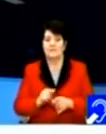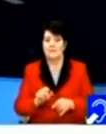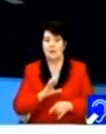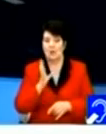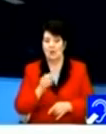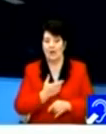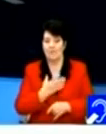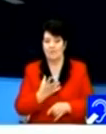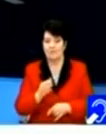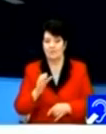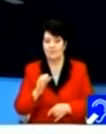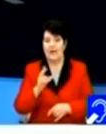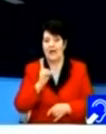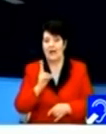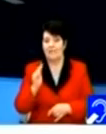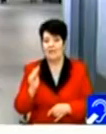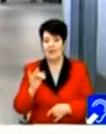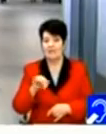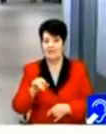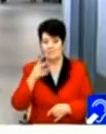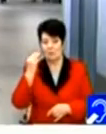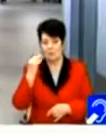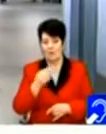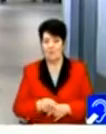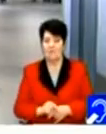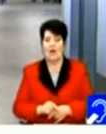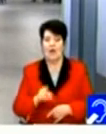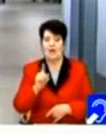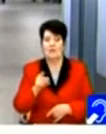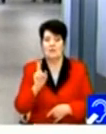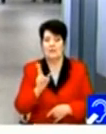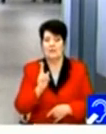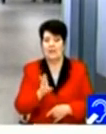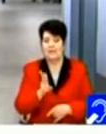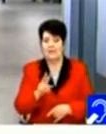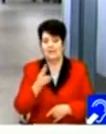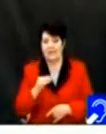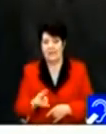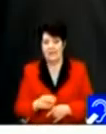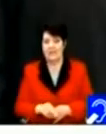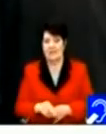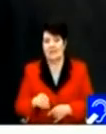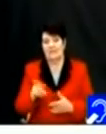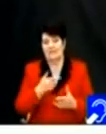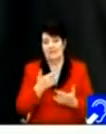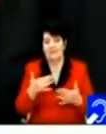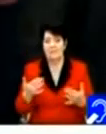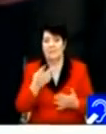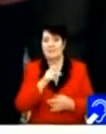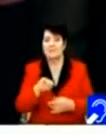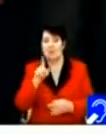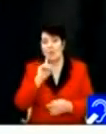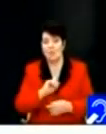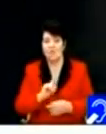anunțat Calea Ferată din Moldova. Prețul unui bilet este de la 90 până la 130 de lei în funcție de clasa de confort. Trenul pleacă din